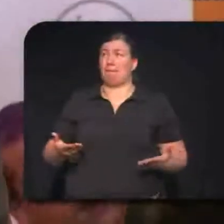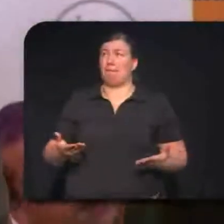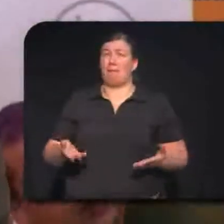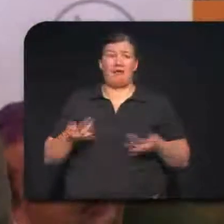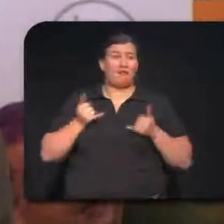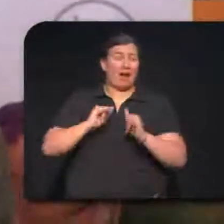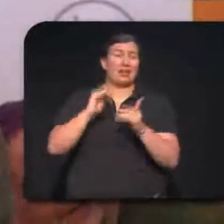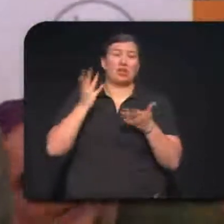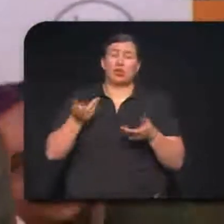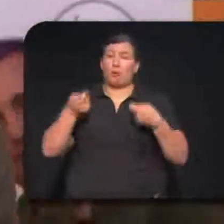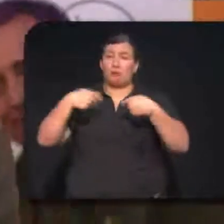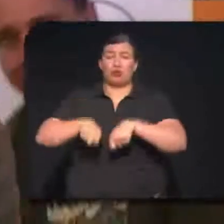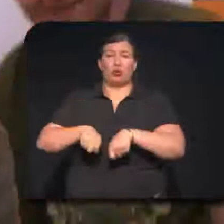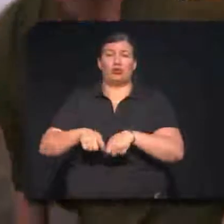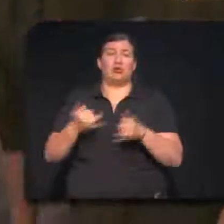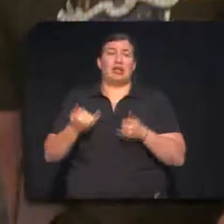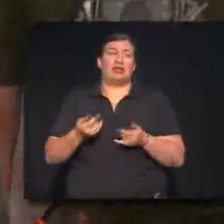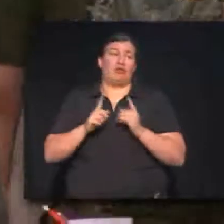ist so jetzt